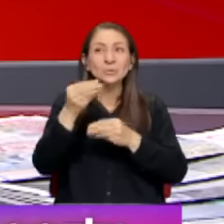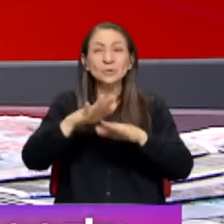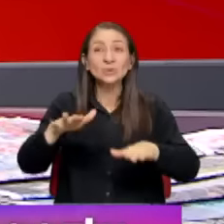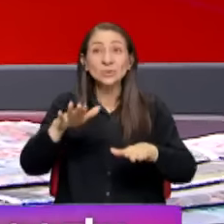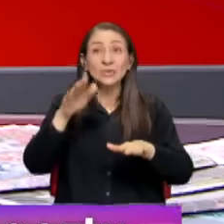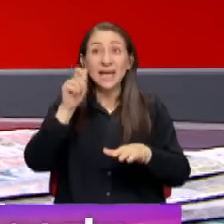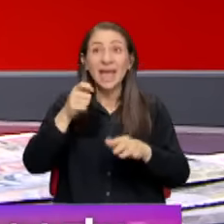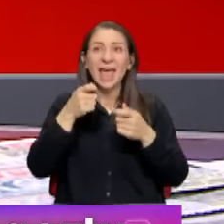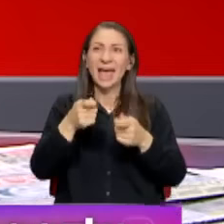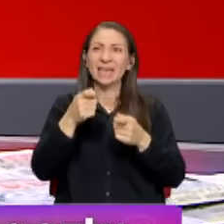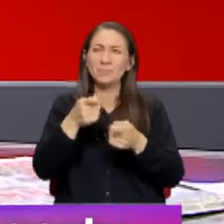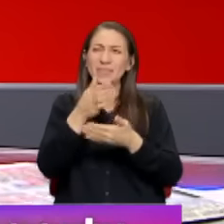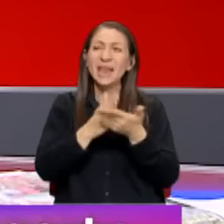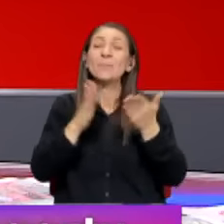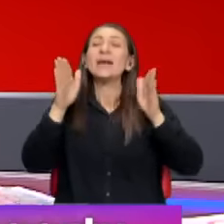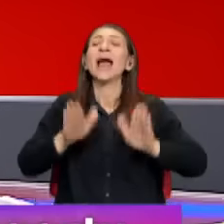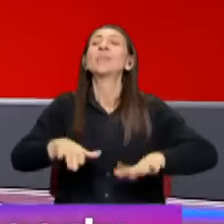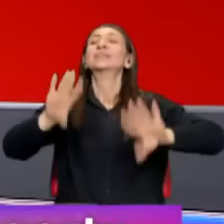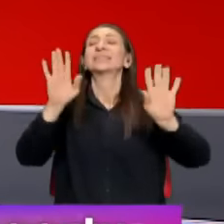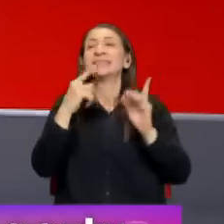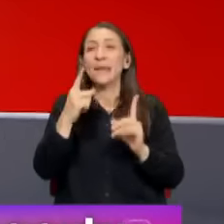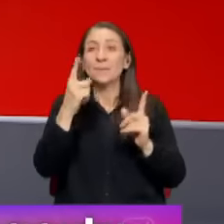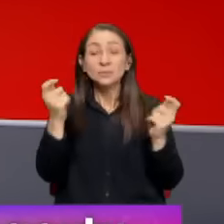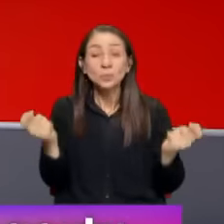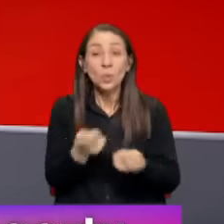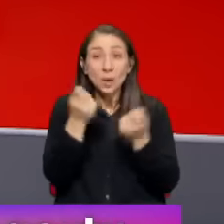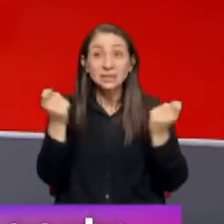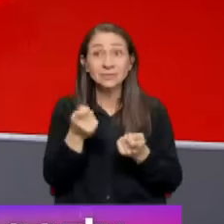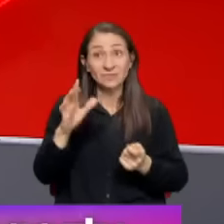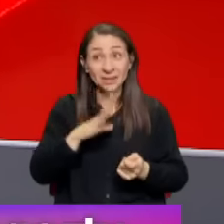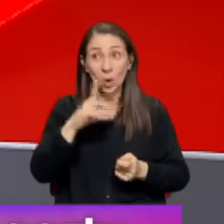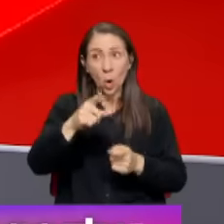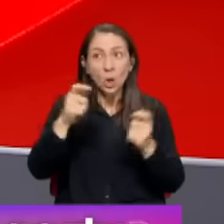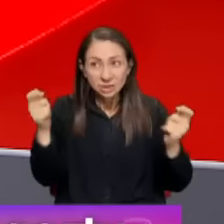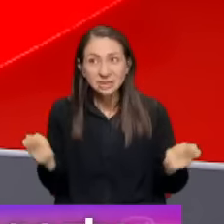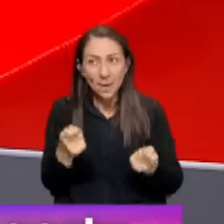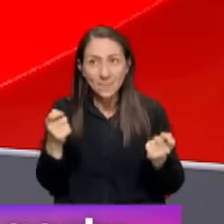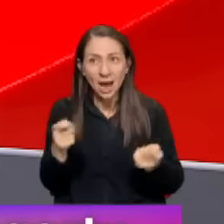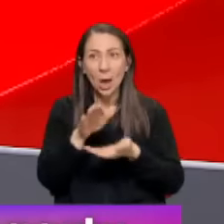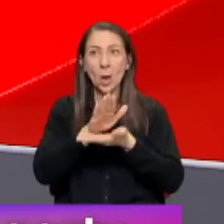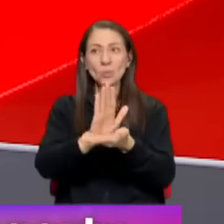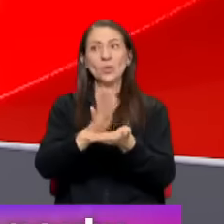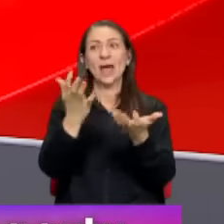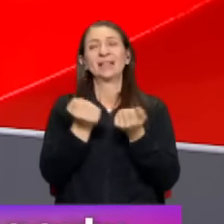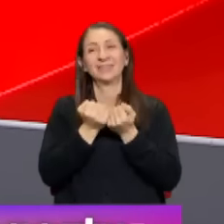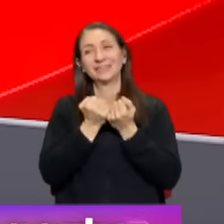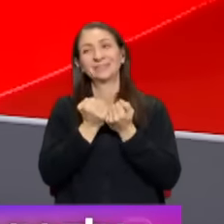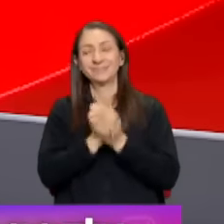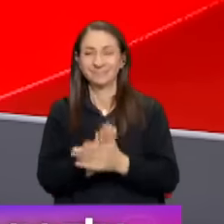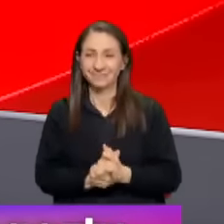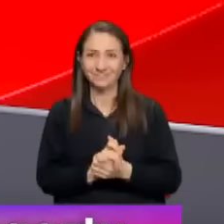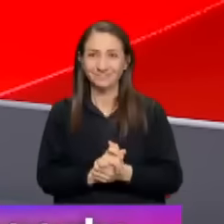gerçekleştirmiştik, eğitimleri yarıda kalmasın diye bir çabanın içindeydik. O çaba ödüle de layık görüldü.